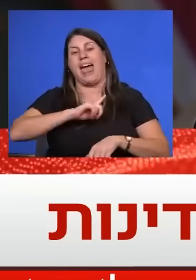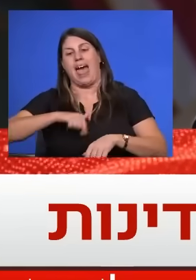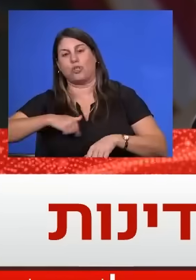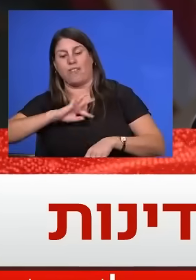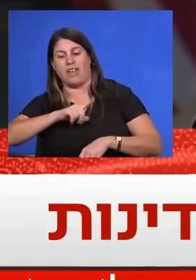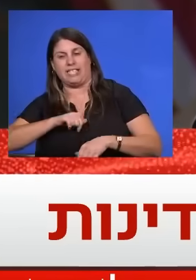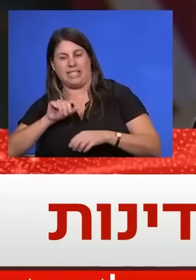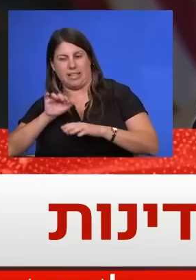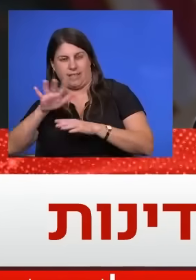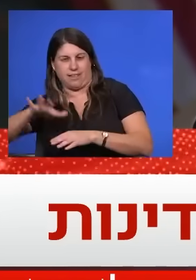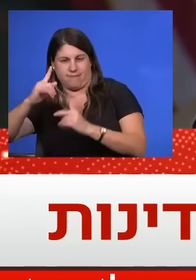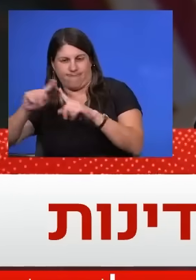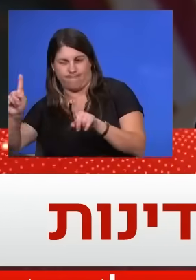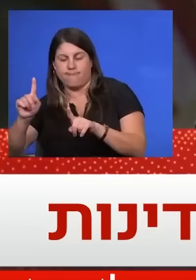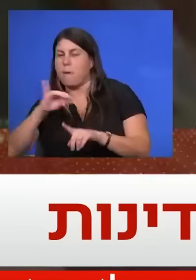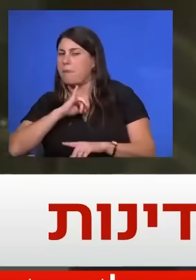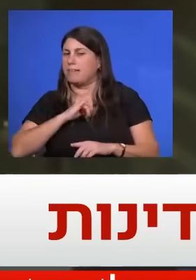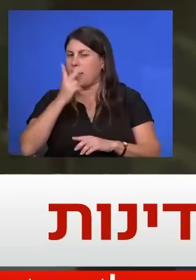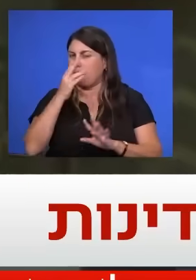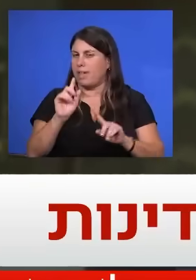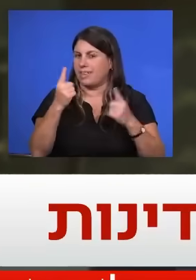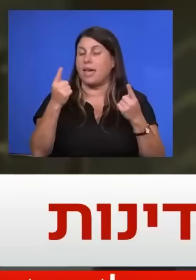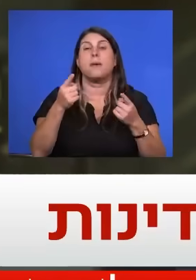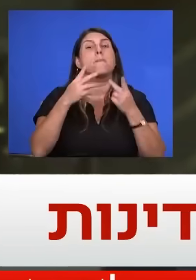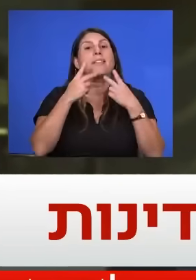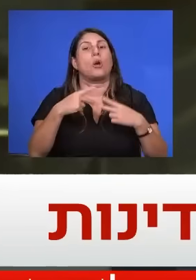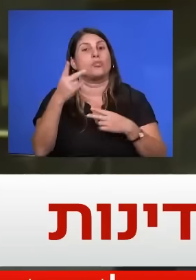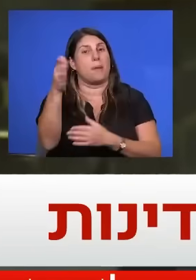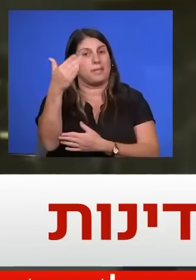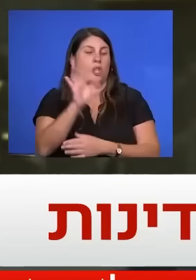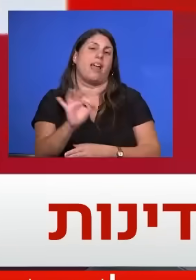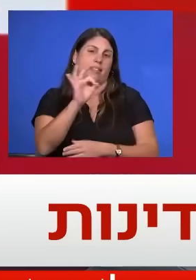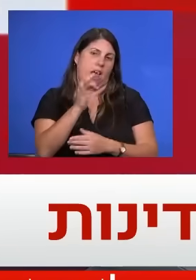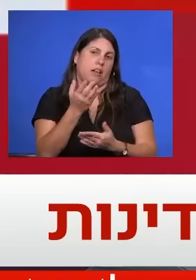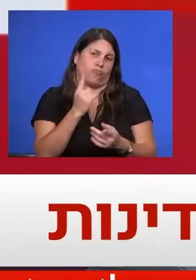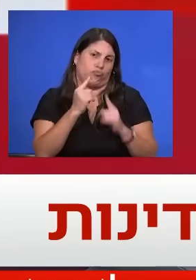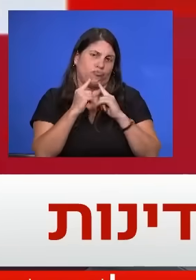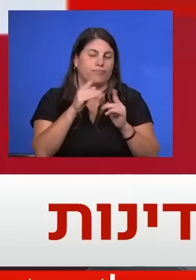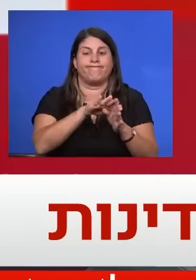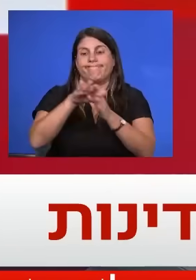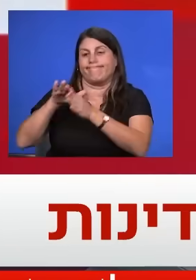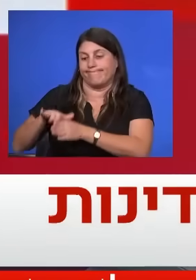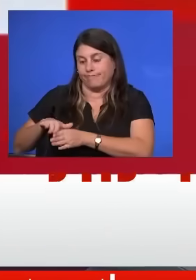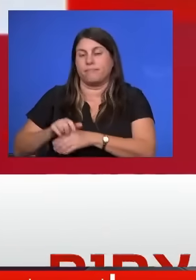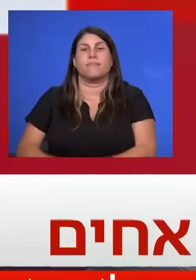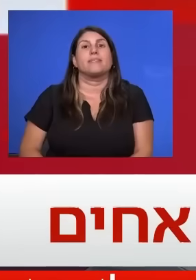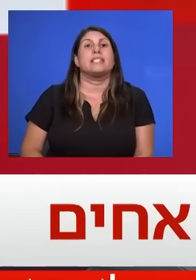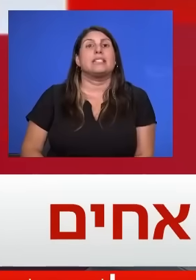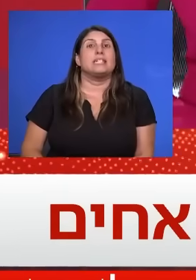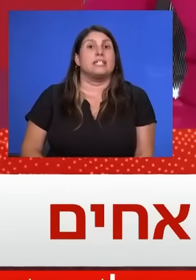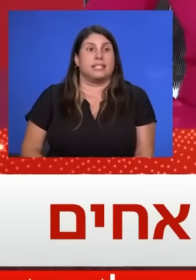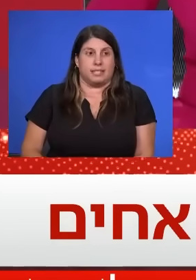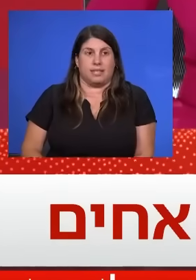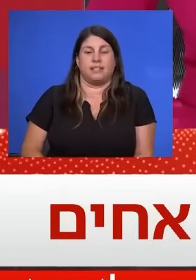יקרה. ביידן אומר, פתרון שתי המדינות עדיין על השולחן. תודה רבה, גילי. עכשיו אנחנו רוצים להיות איתך, תמר